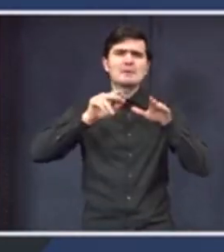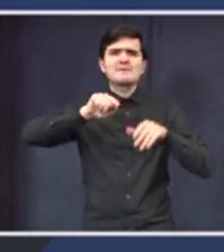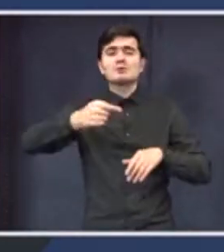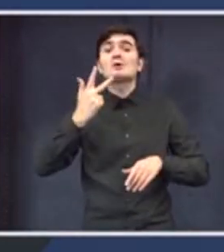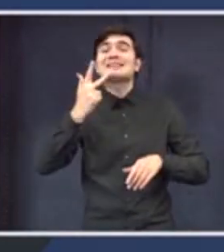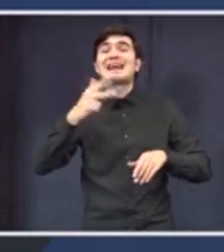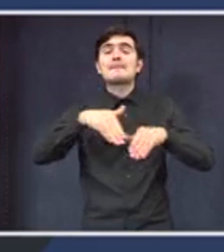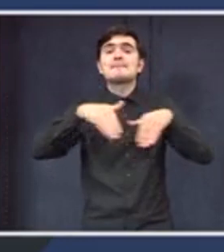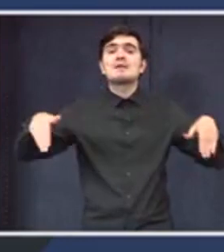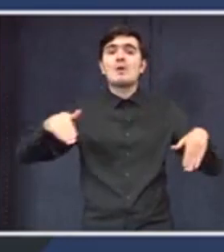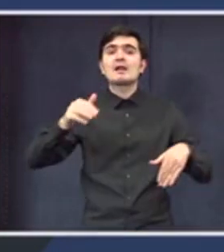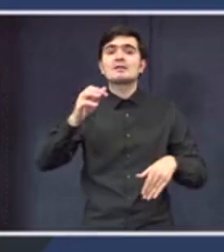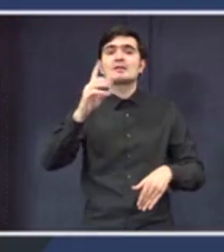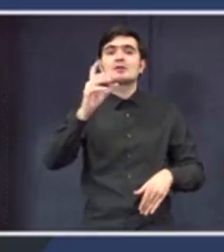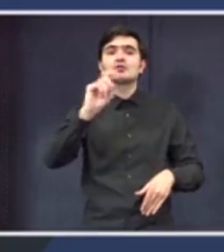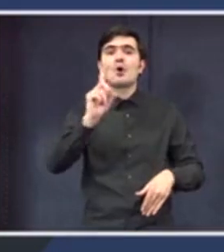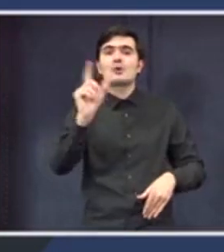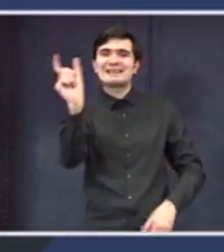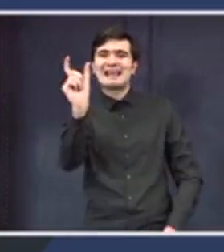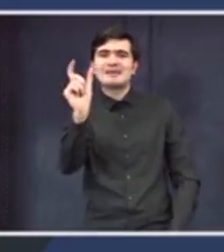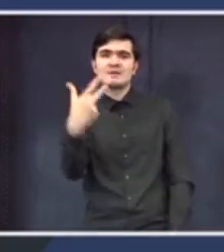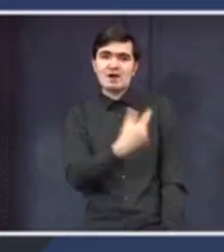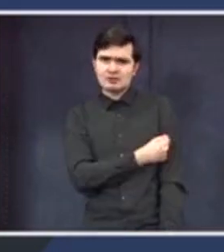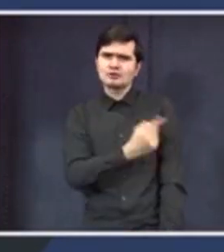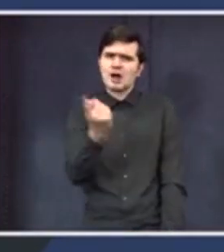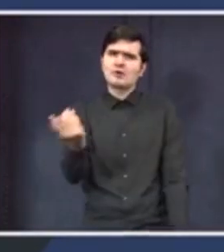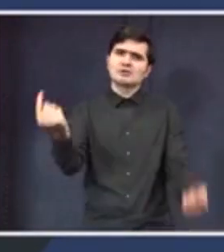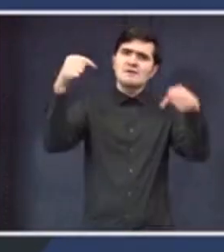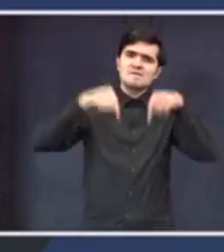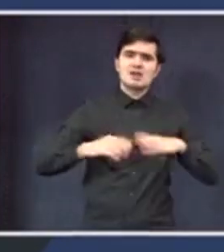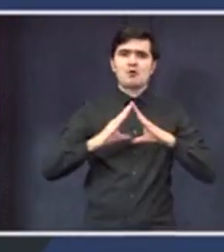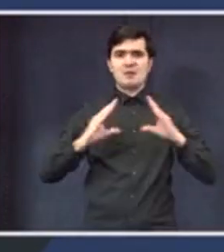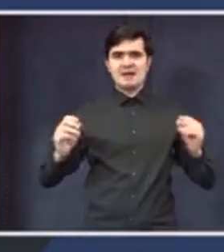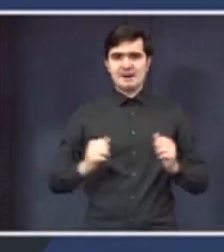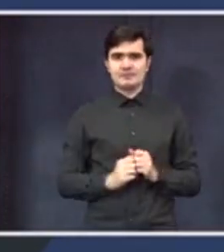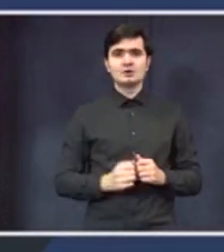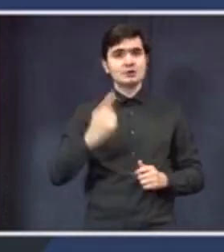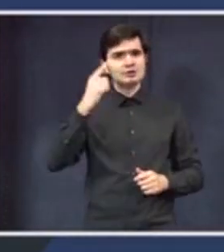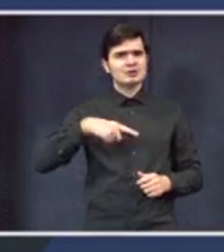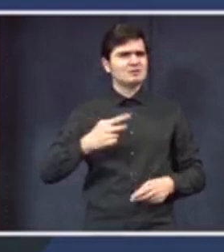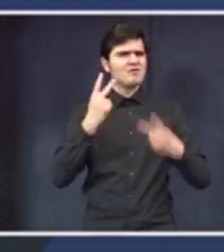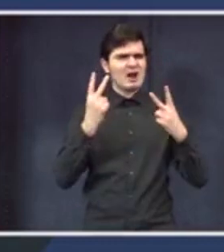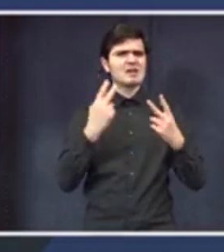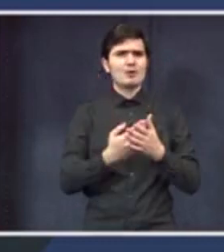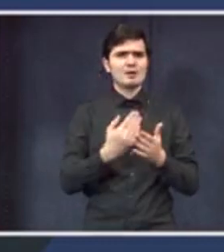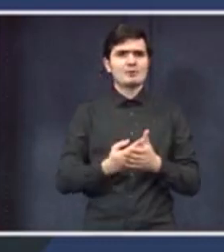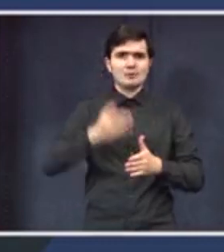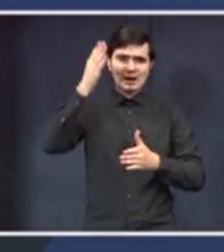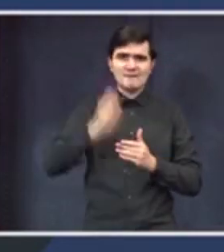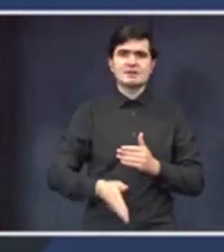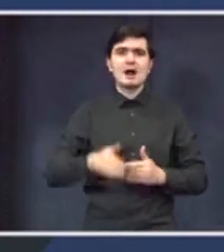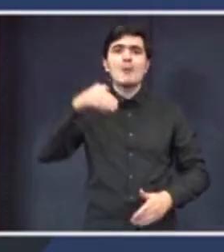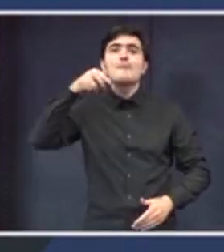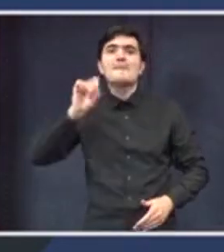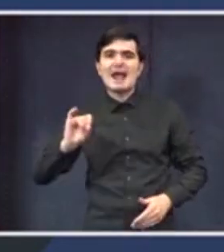8,3 milioane de doze de vaccin care intră în România. Și sunt foarte importante pentru că la finalul lunii